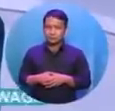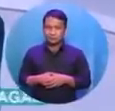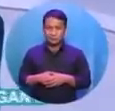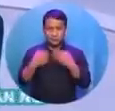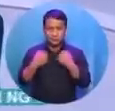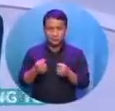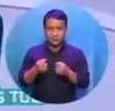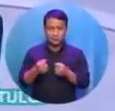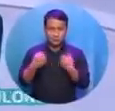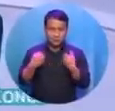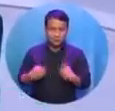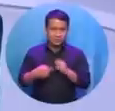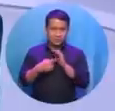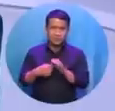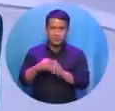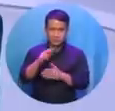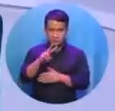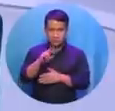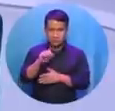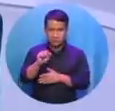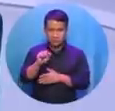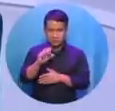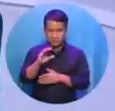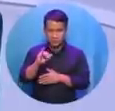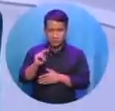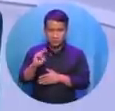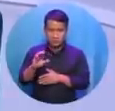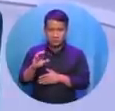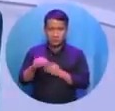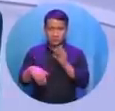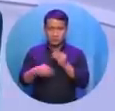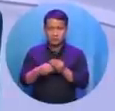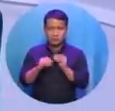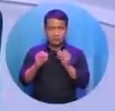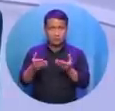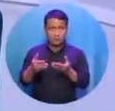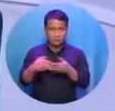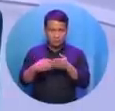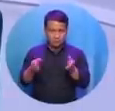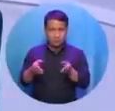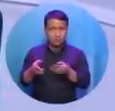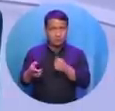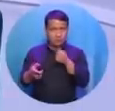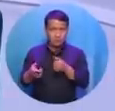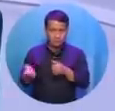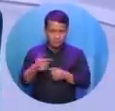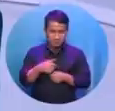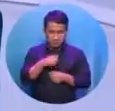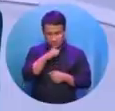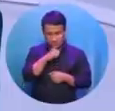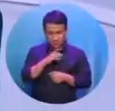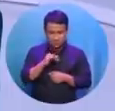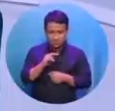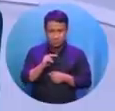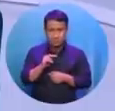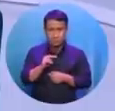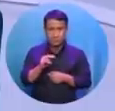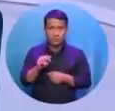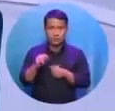Pampatibay ng resistensya. Vita Sync, ascorbic acid with zinc. Wala po itong, hindi po ito acidic. Kung acidic po